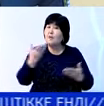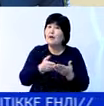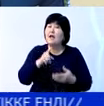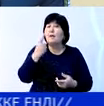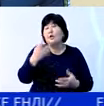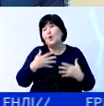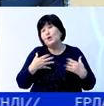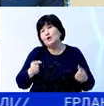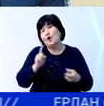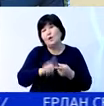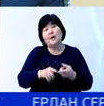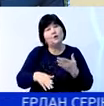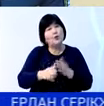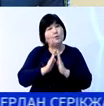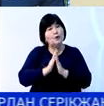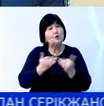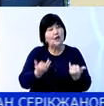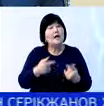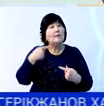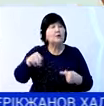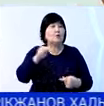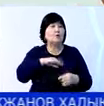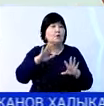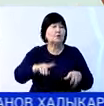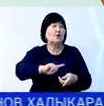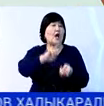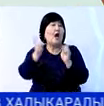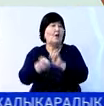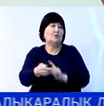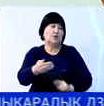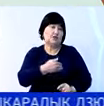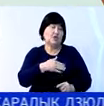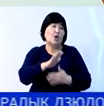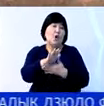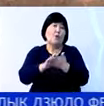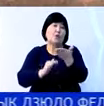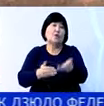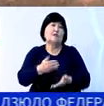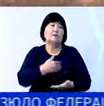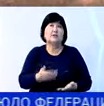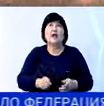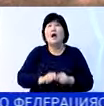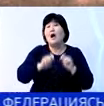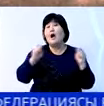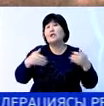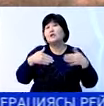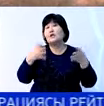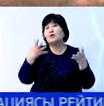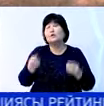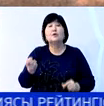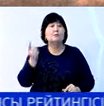Бірі денсаулығына байланысты көмек сұраса, енді бірі жұмыс орнын ауыстырғысы келетінін айтып, өтініш білдірді. Ашық есік күні болады деп естіп, сол